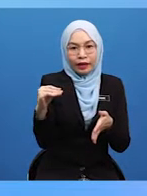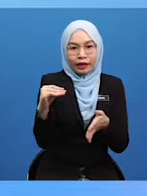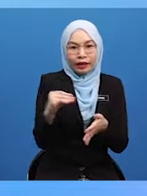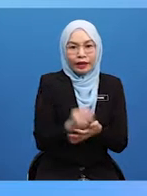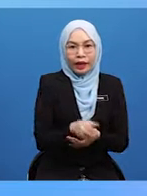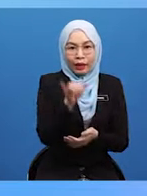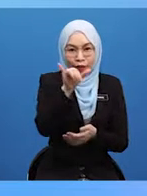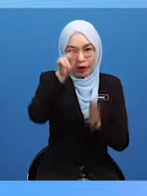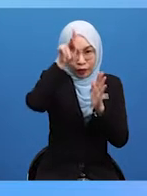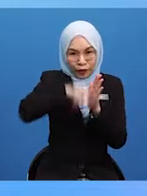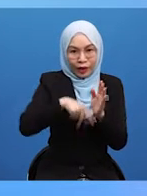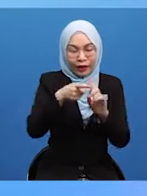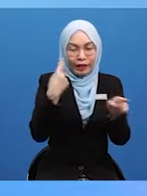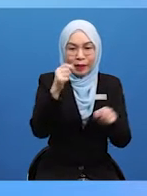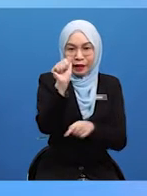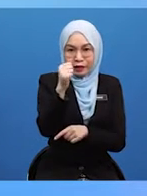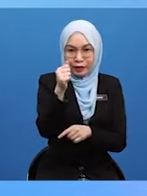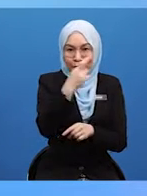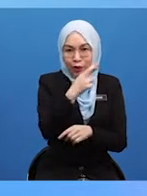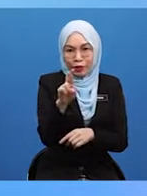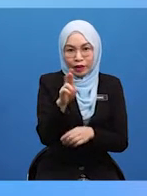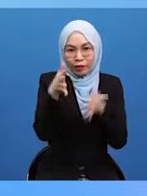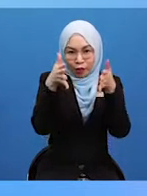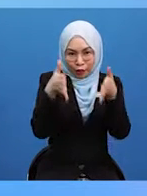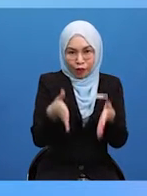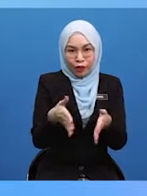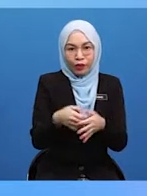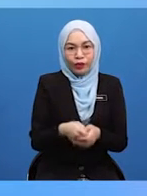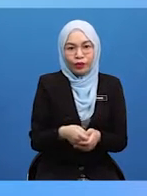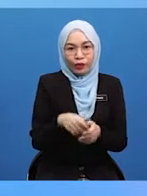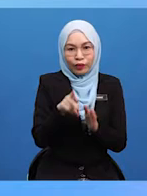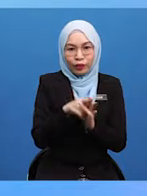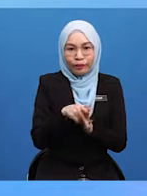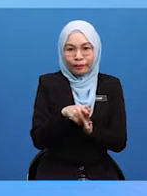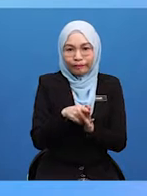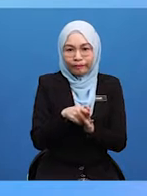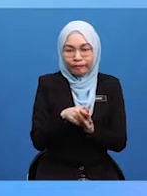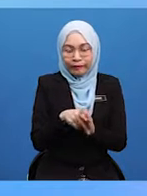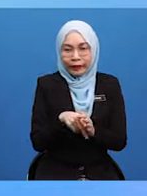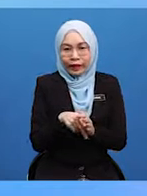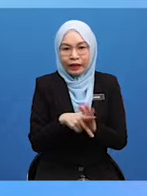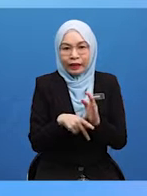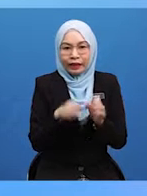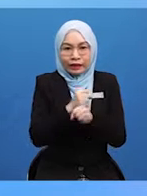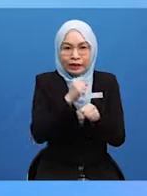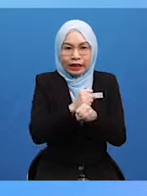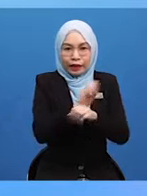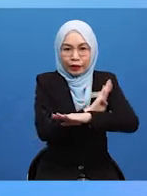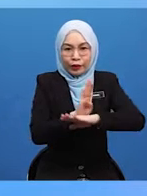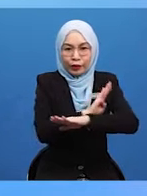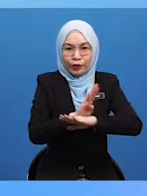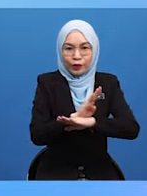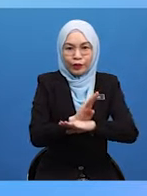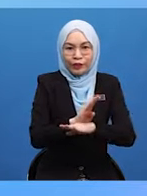kurang daripada 10,000 orang. Kegiatan ekonomi yang dijalankan oleh pertempatan